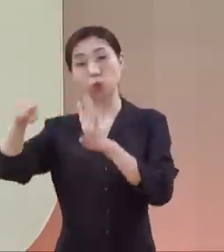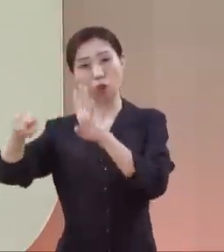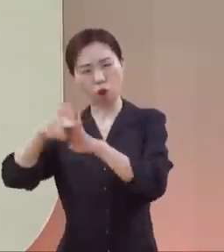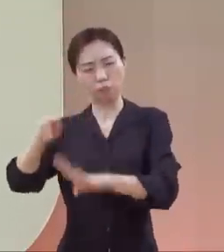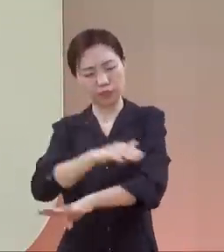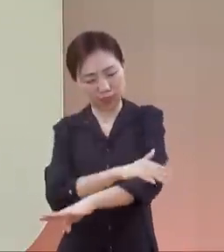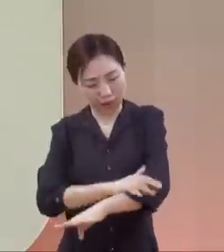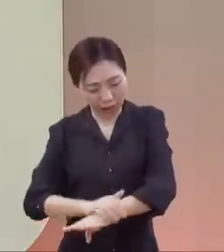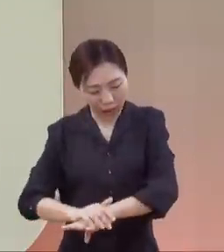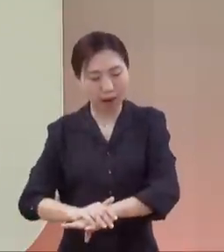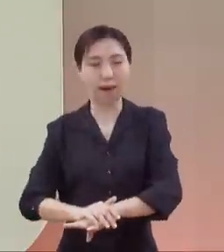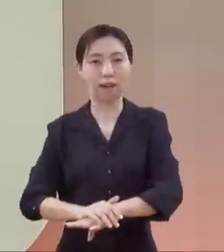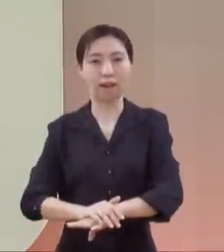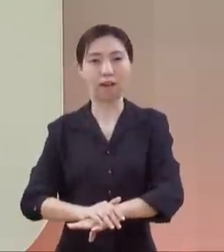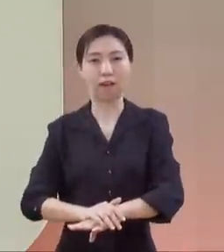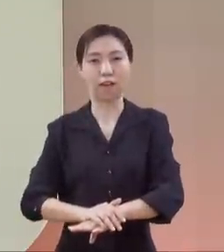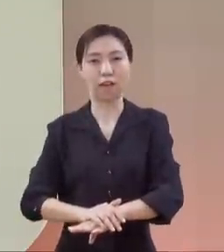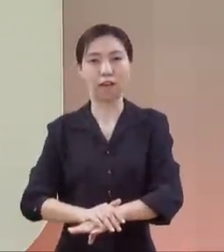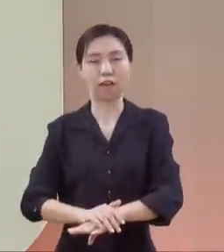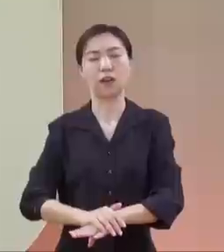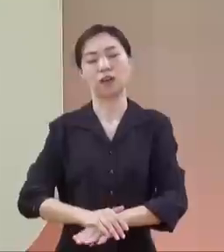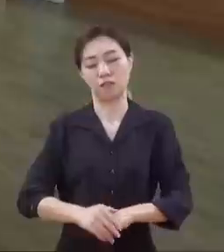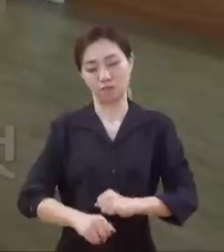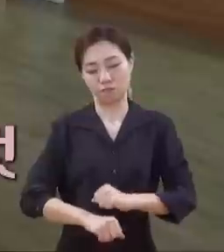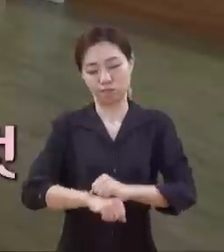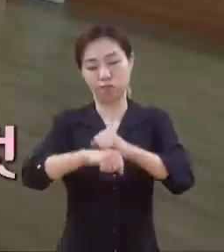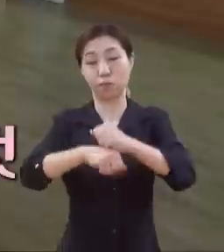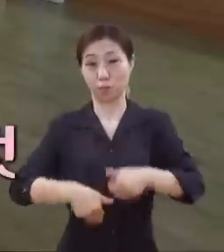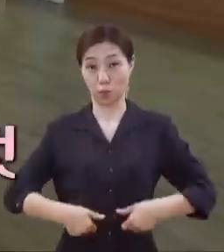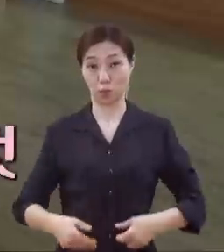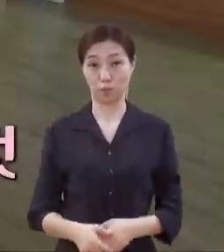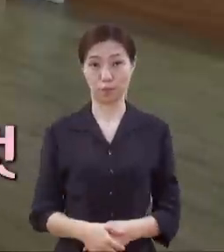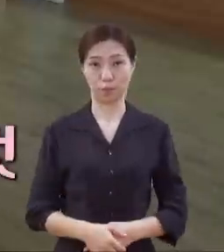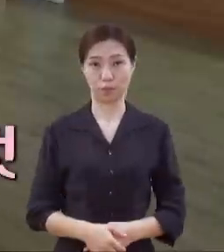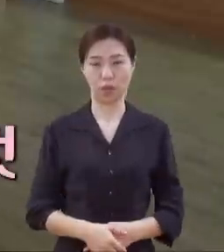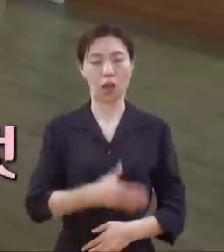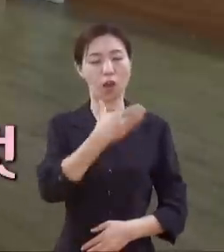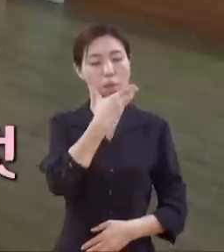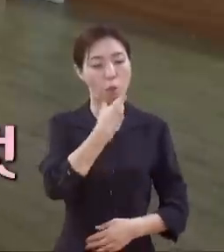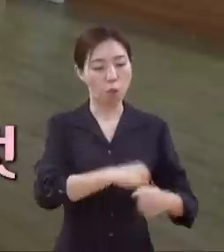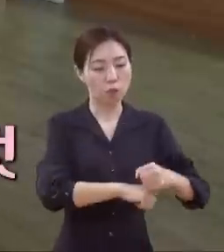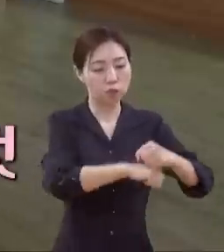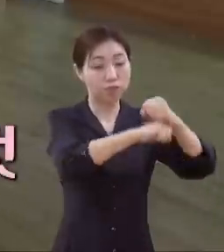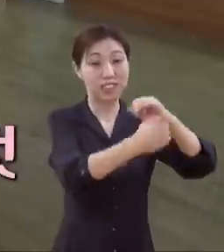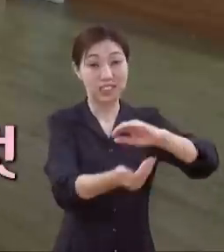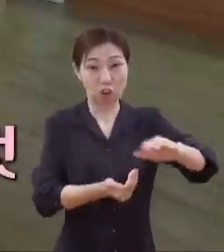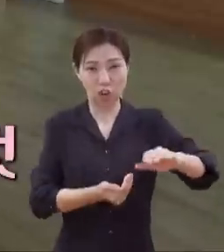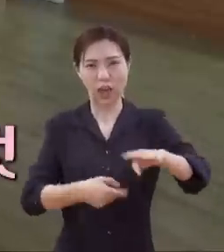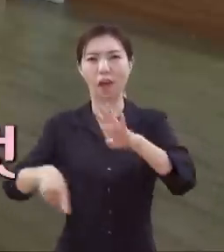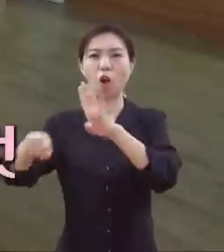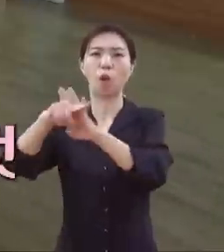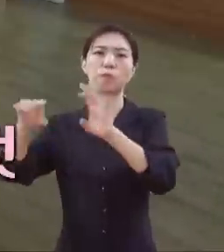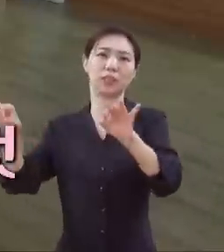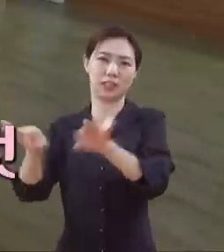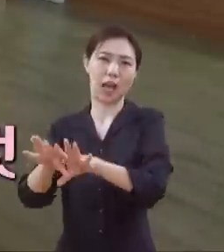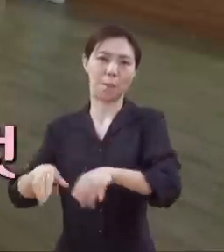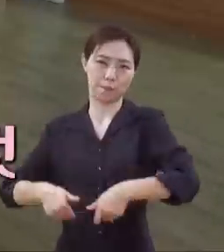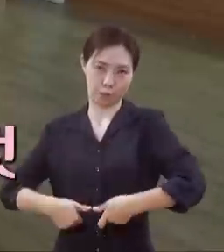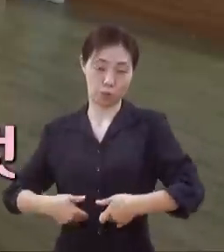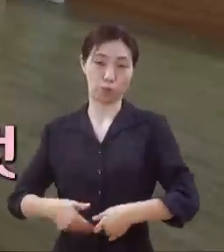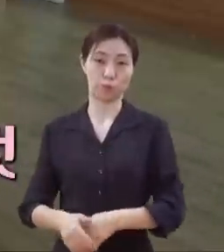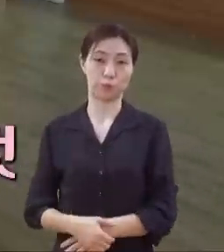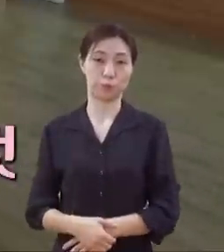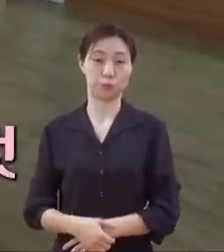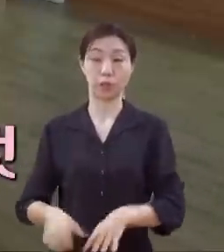위해서는 또 업장을 함께 소멸해야 되잖아요 그래서 업장 소멸하는데 가장 좋은 방법 중에 하나가 또 바로 부처님께